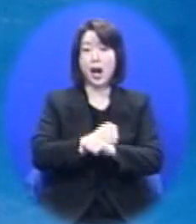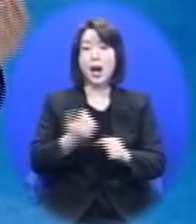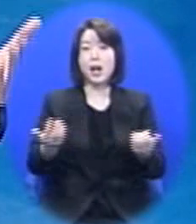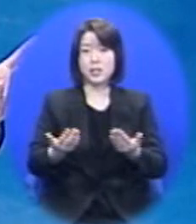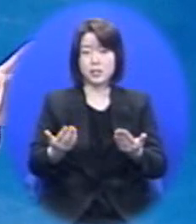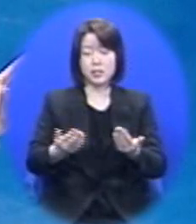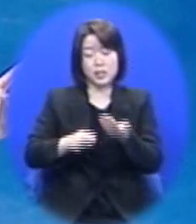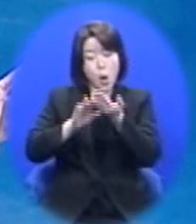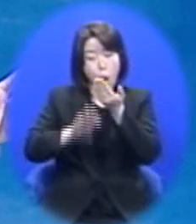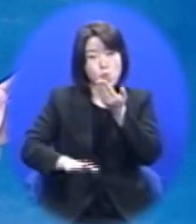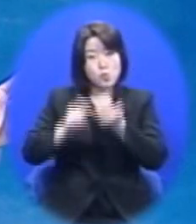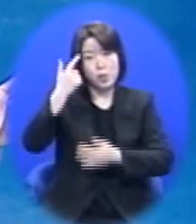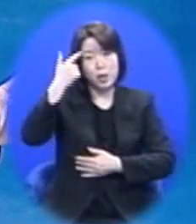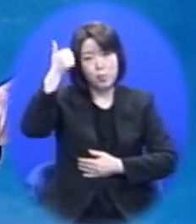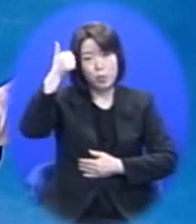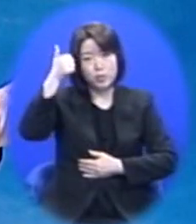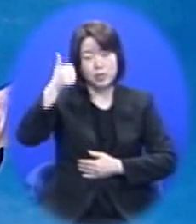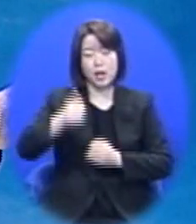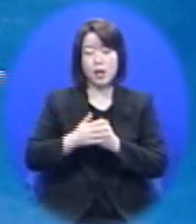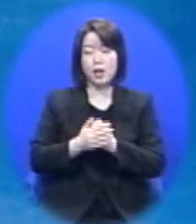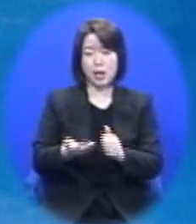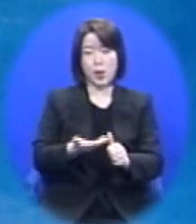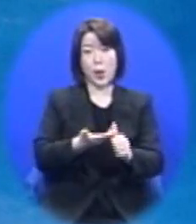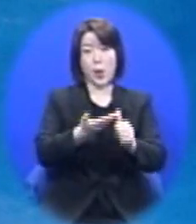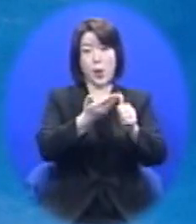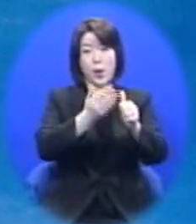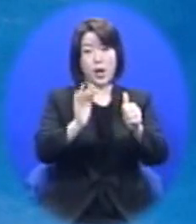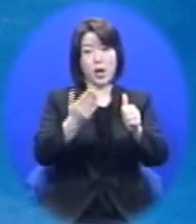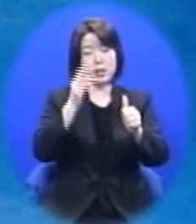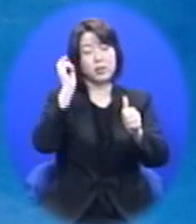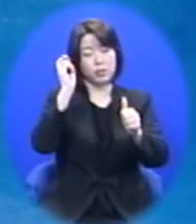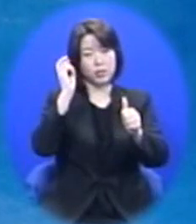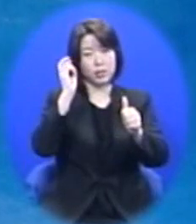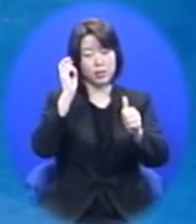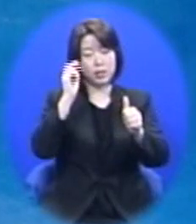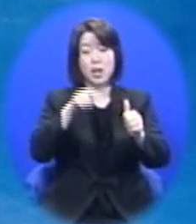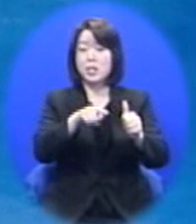후배 목사님들을 길러줘야 되는 일, 후배 목사님들이 길을